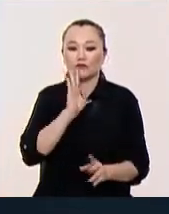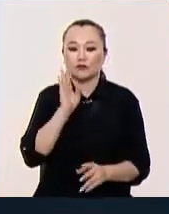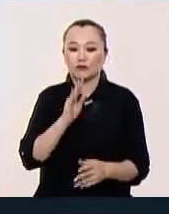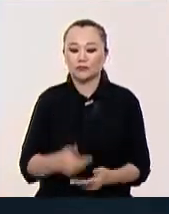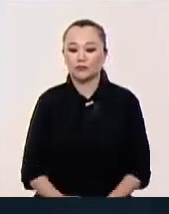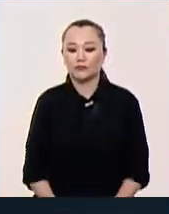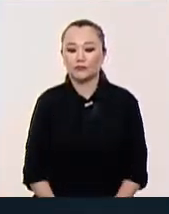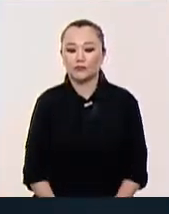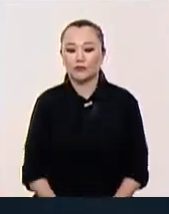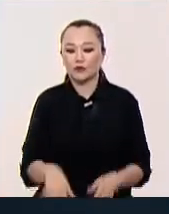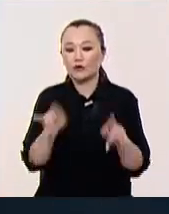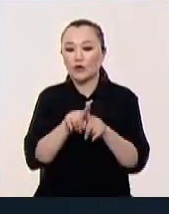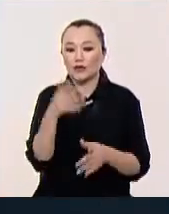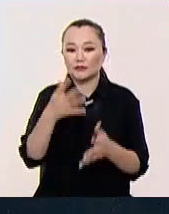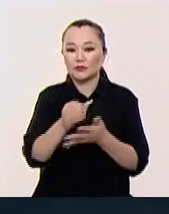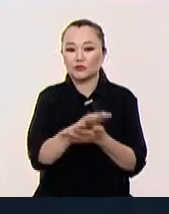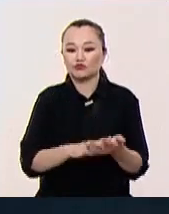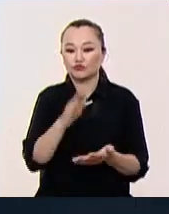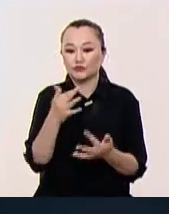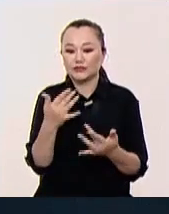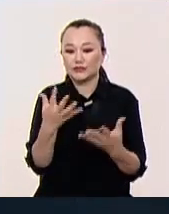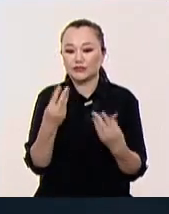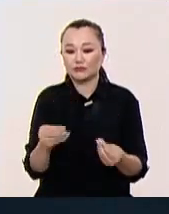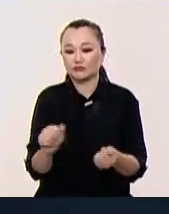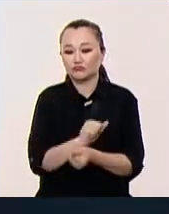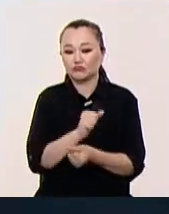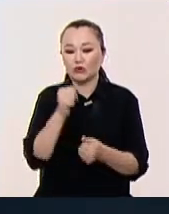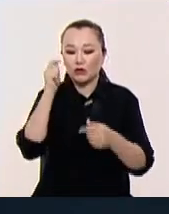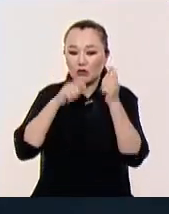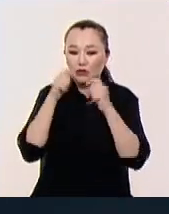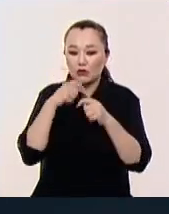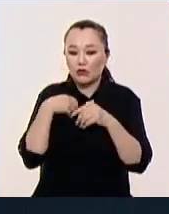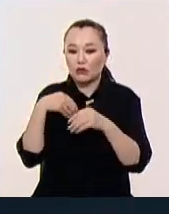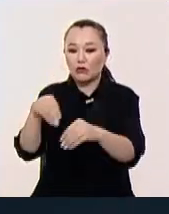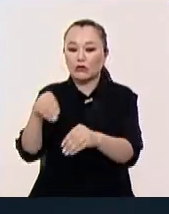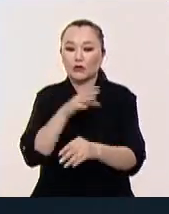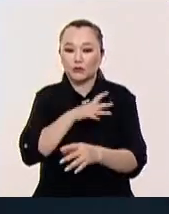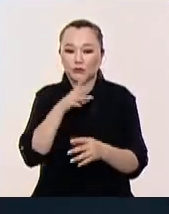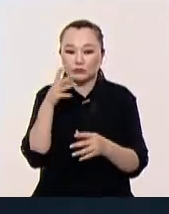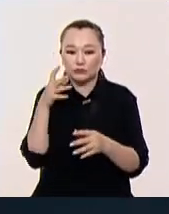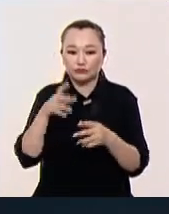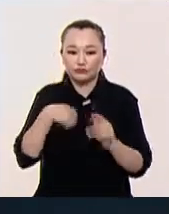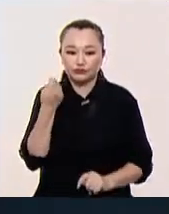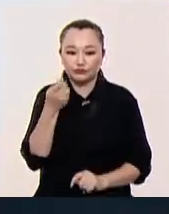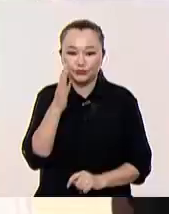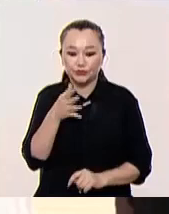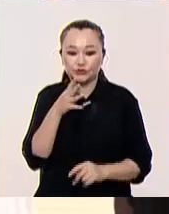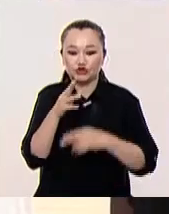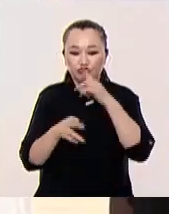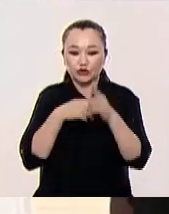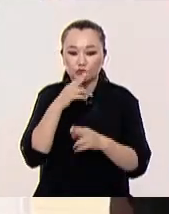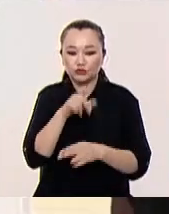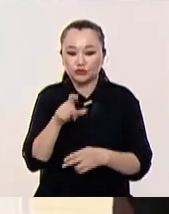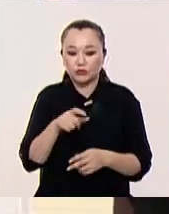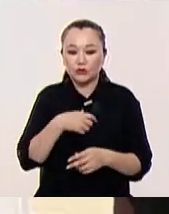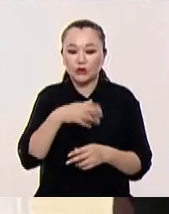екен. Осылай жалғаса берсе, бірнеше күнде егістік қурап, маңдай теріміз еш кетуі мүмкін дейді диқандар. Сіздер